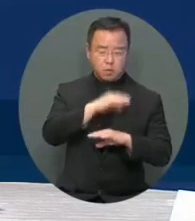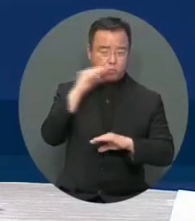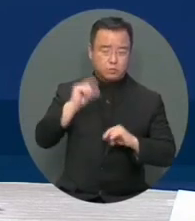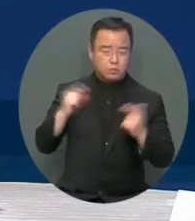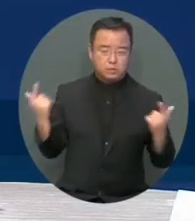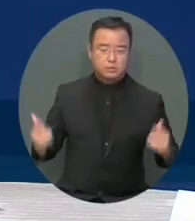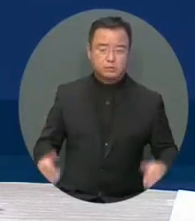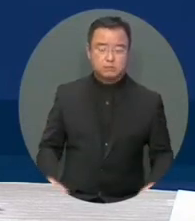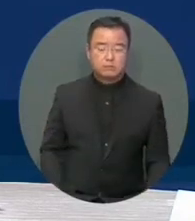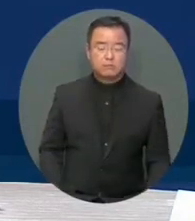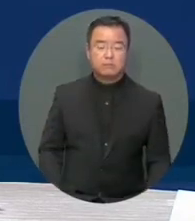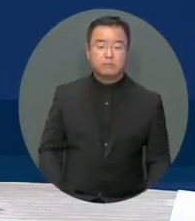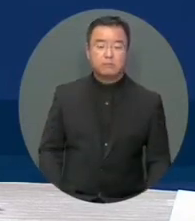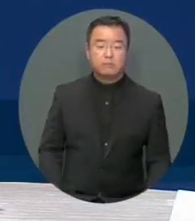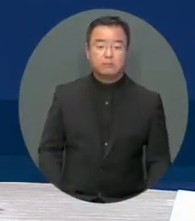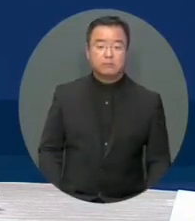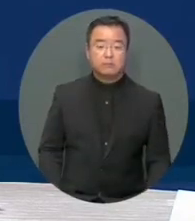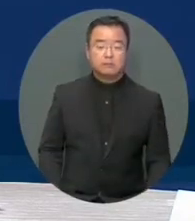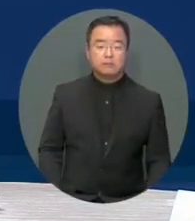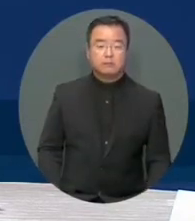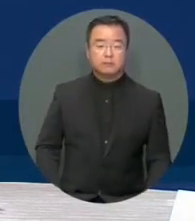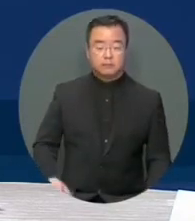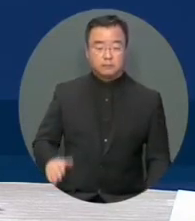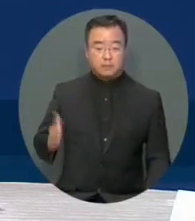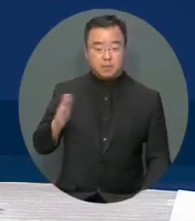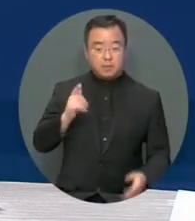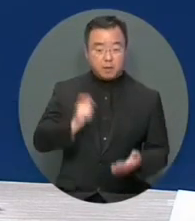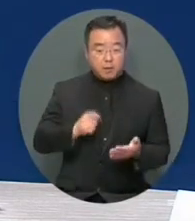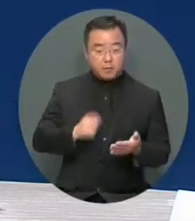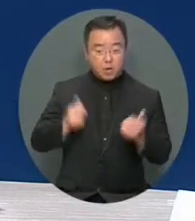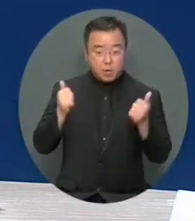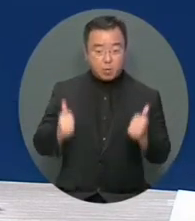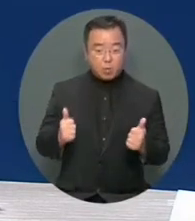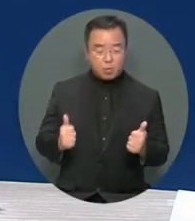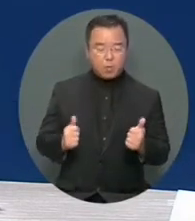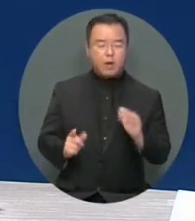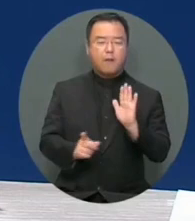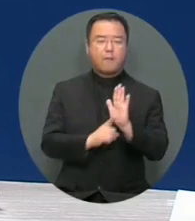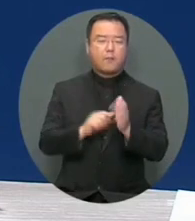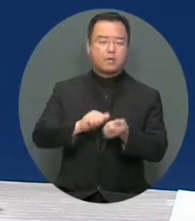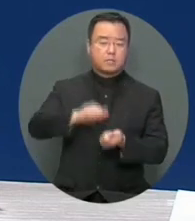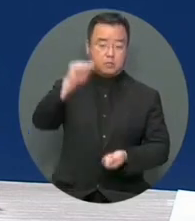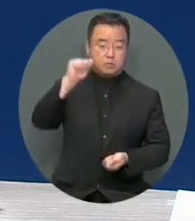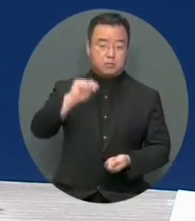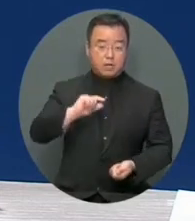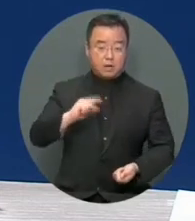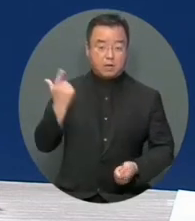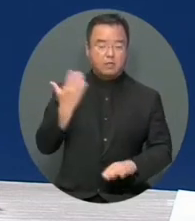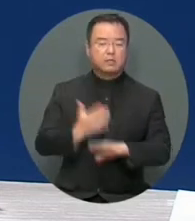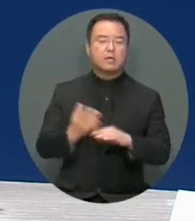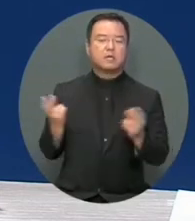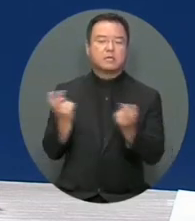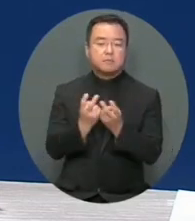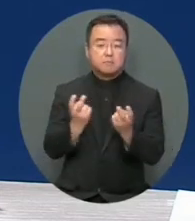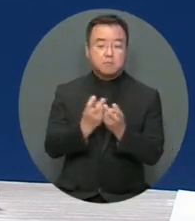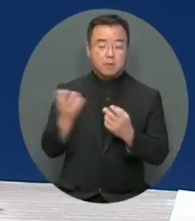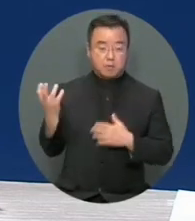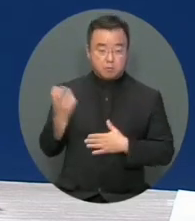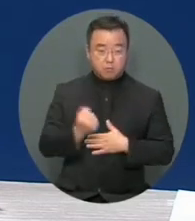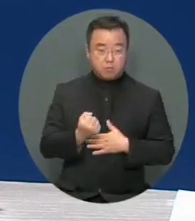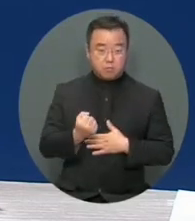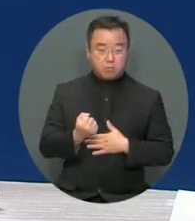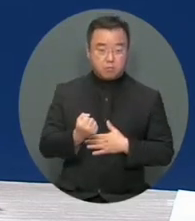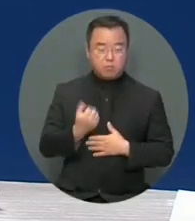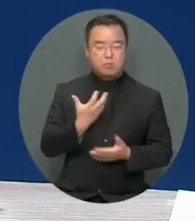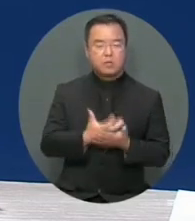그래서 다만 법관이 발부한 영장이 아닌 다른 방법으로